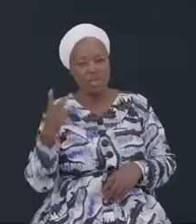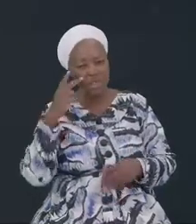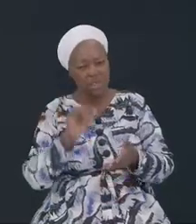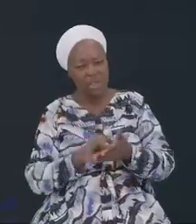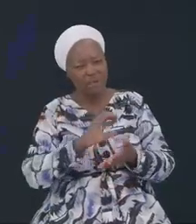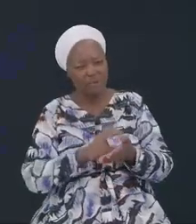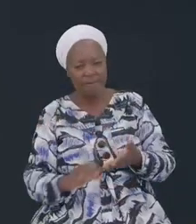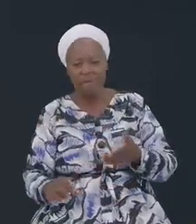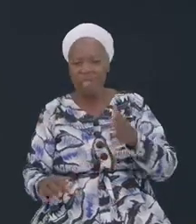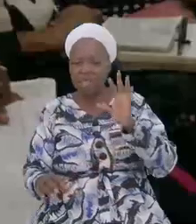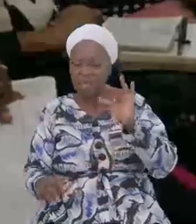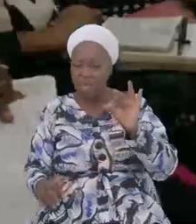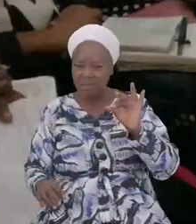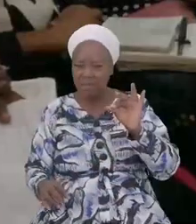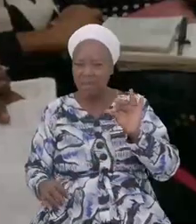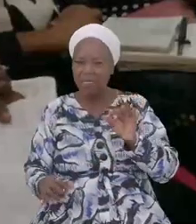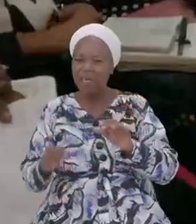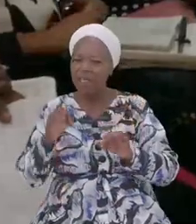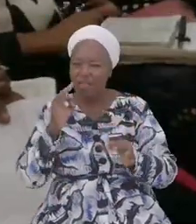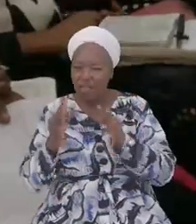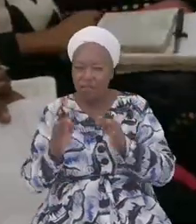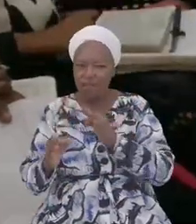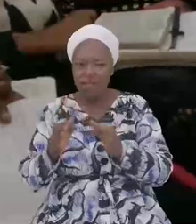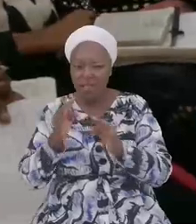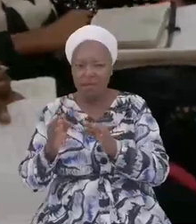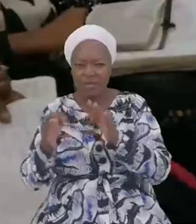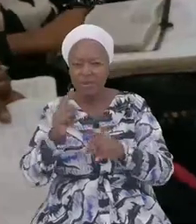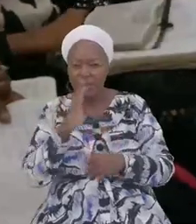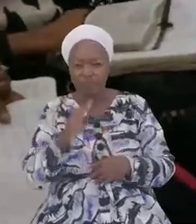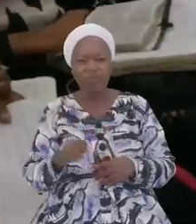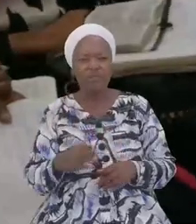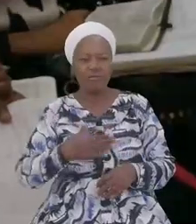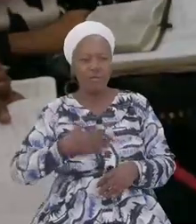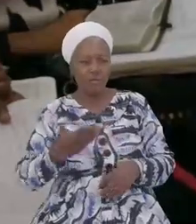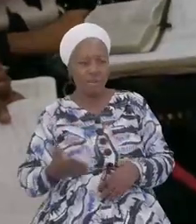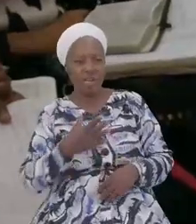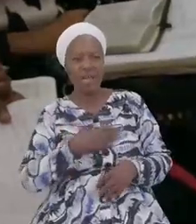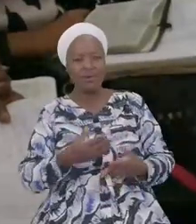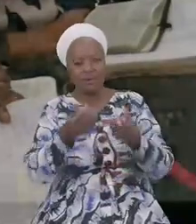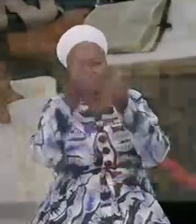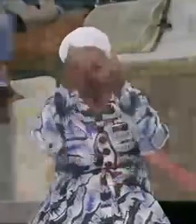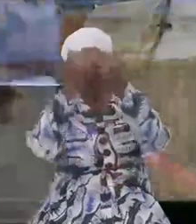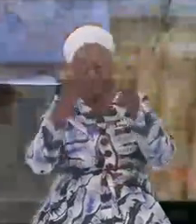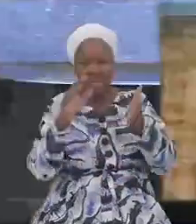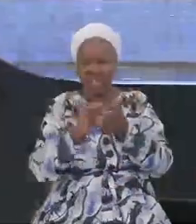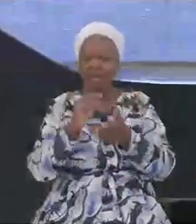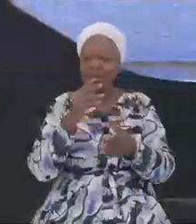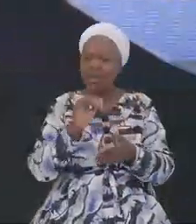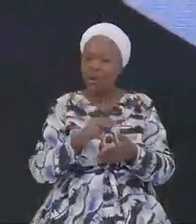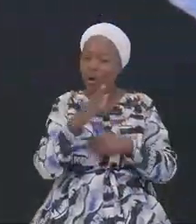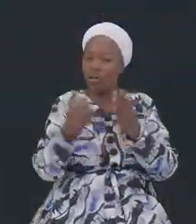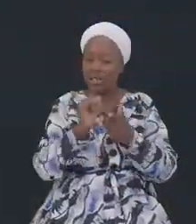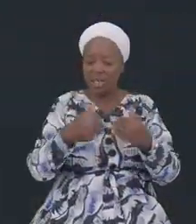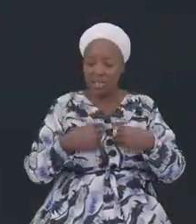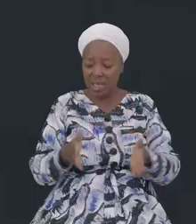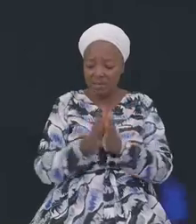Si vous avez de la bonne volonté et si vous êtes docile, voyez, c'est la voie de la bénédiction. C'est la voie pour